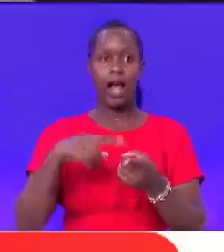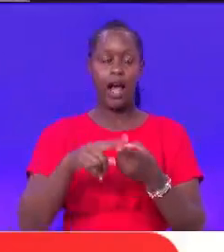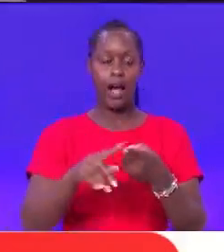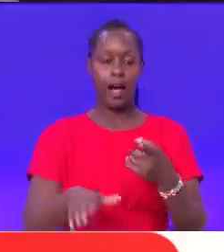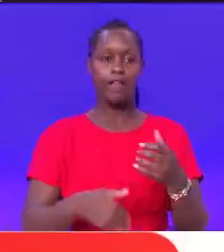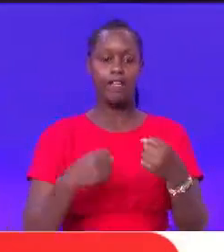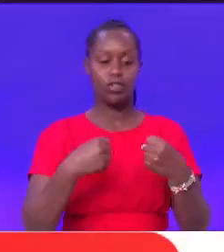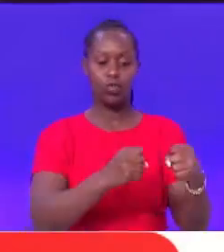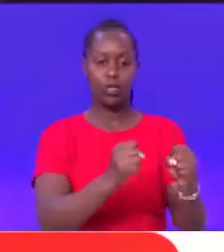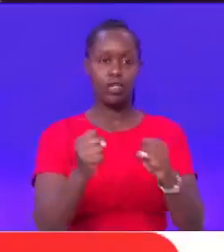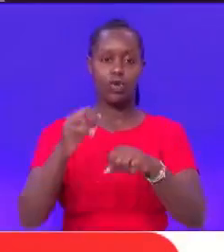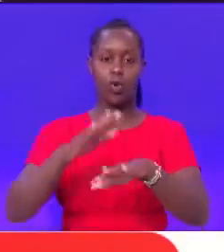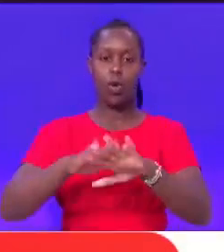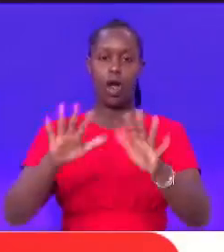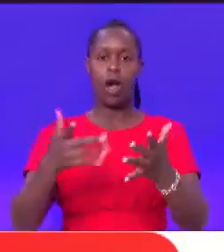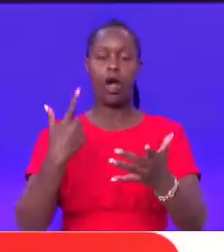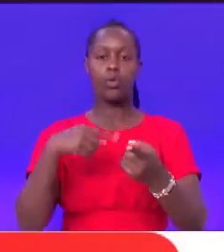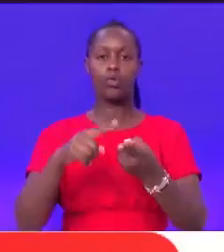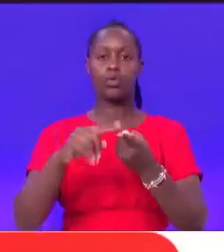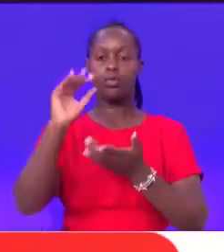nchi.